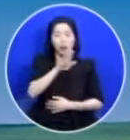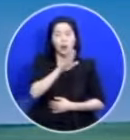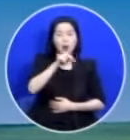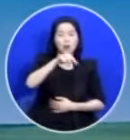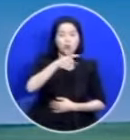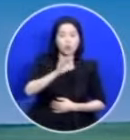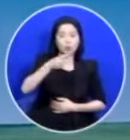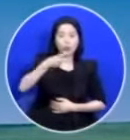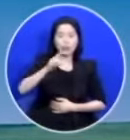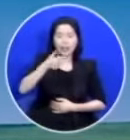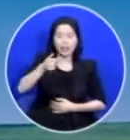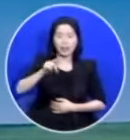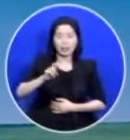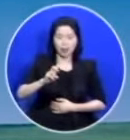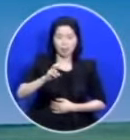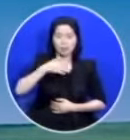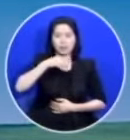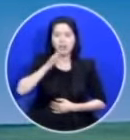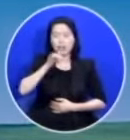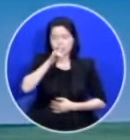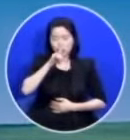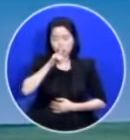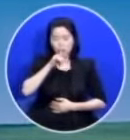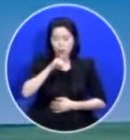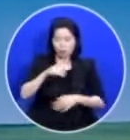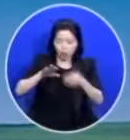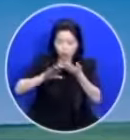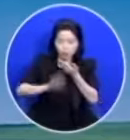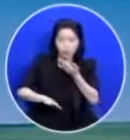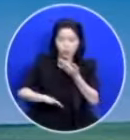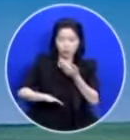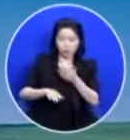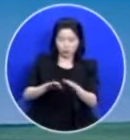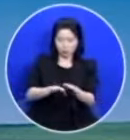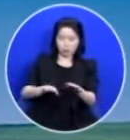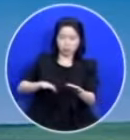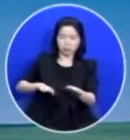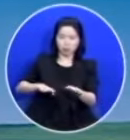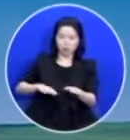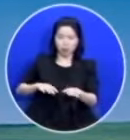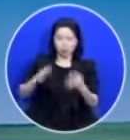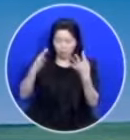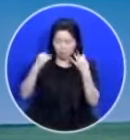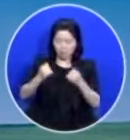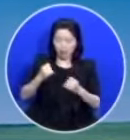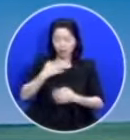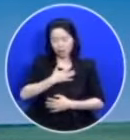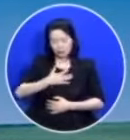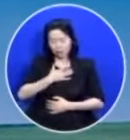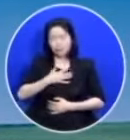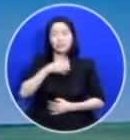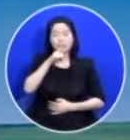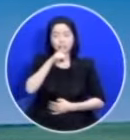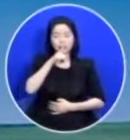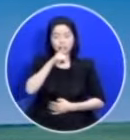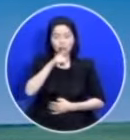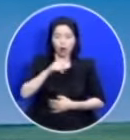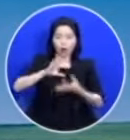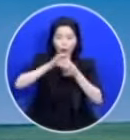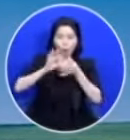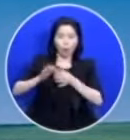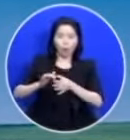들어갔고이 후배 선수들한테 밀리고 온갖 설음을 다 받아왔습니다이 선수는 올림픽 대표 선수로